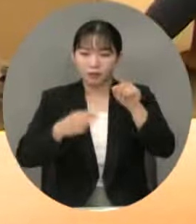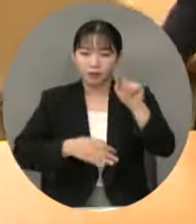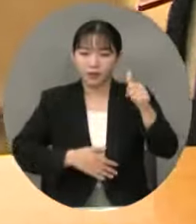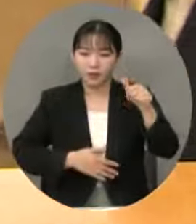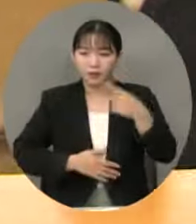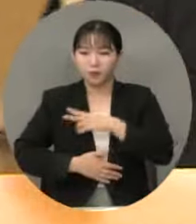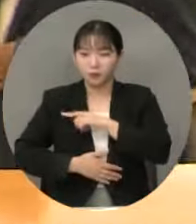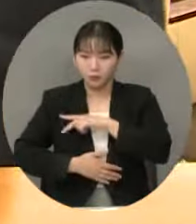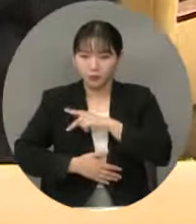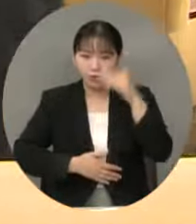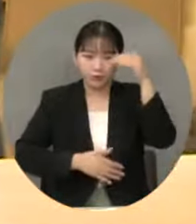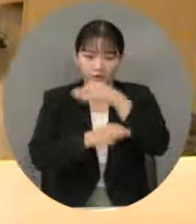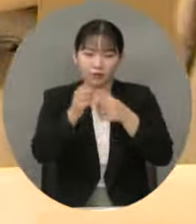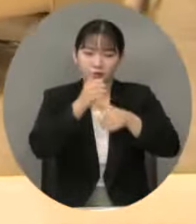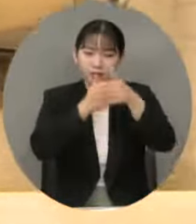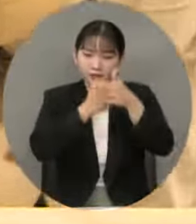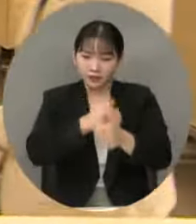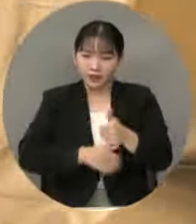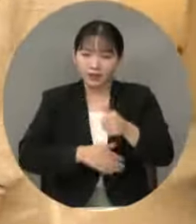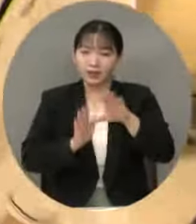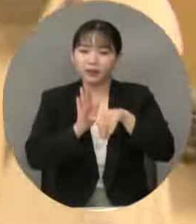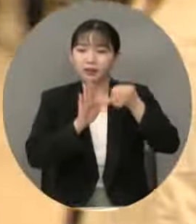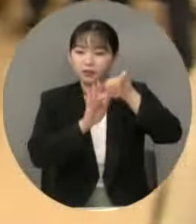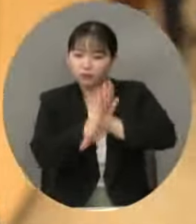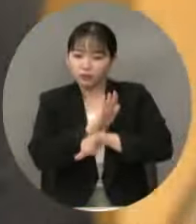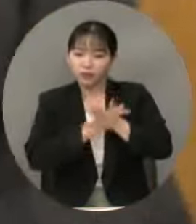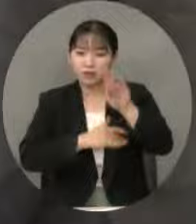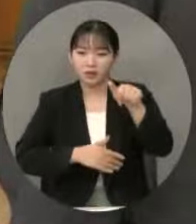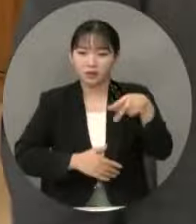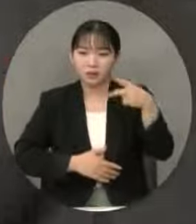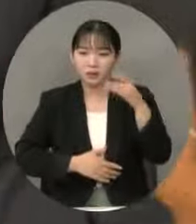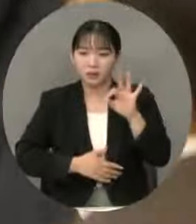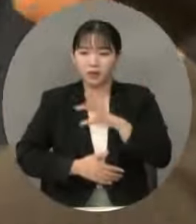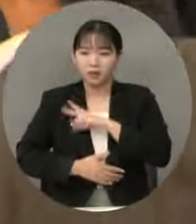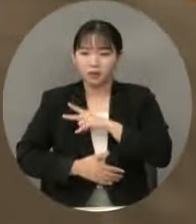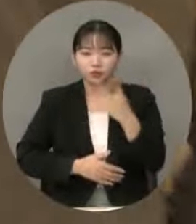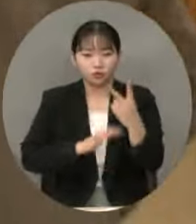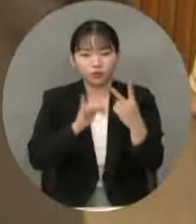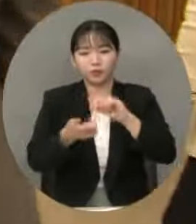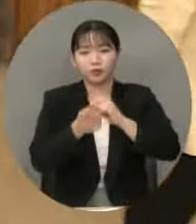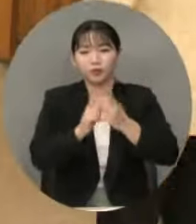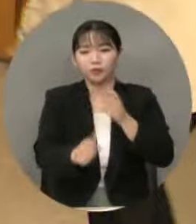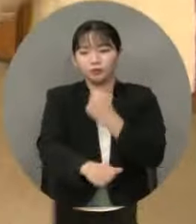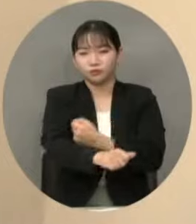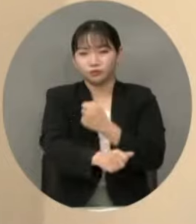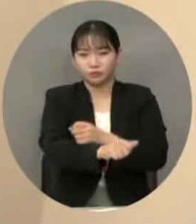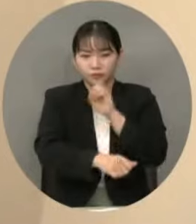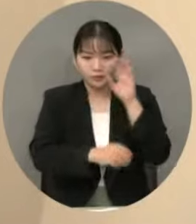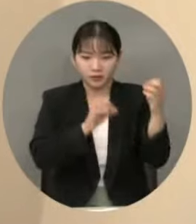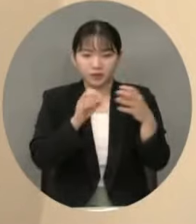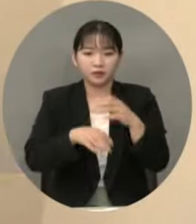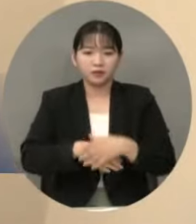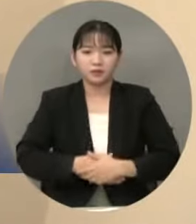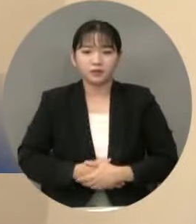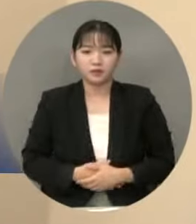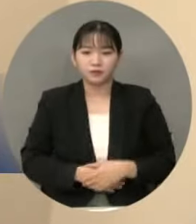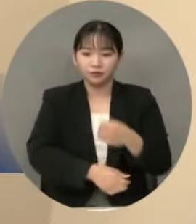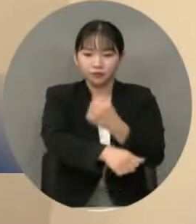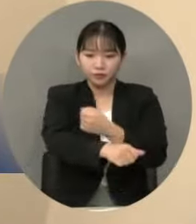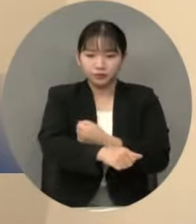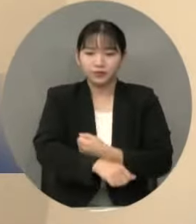의원과 관광경제위원장 선거에서 쓴잔을 맛보게 된 박효상 의원은 서로를 격려했습니다.